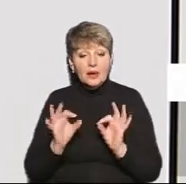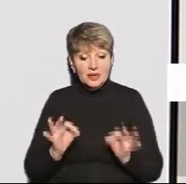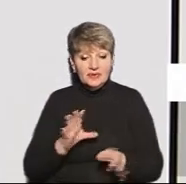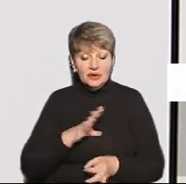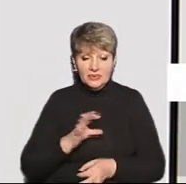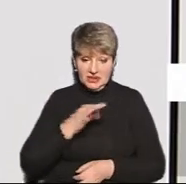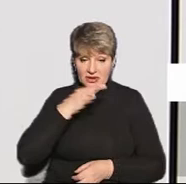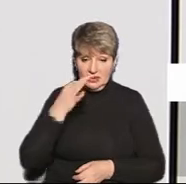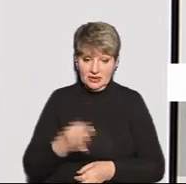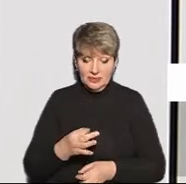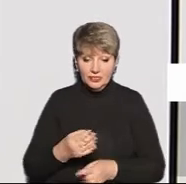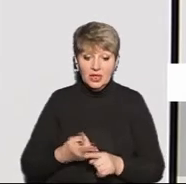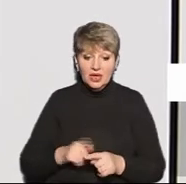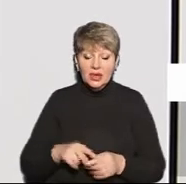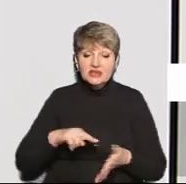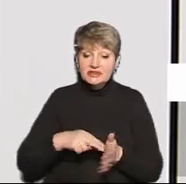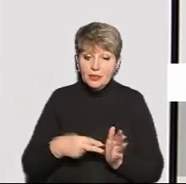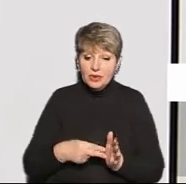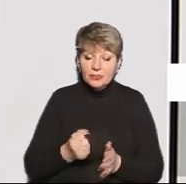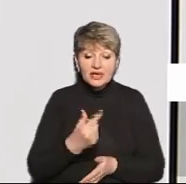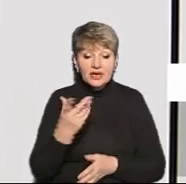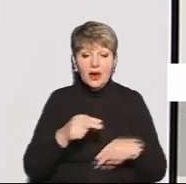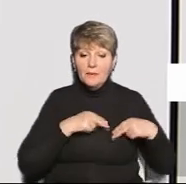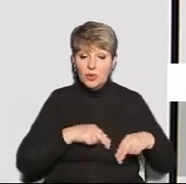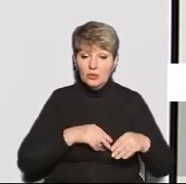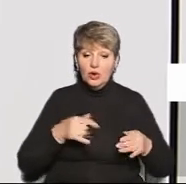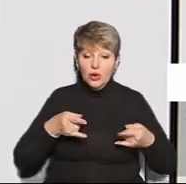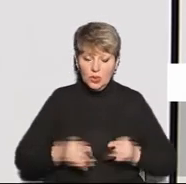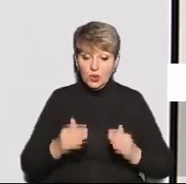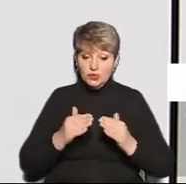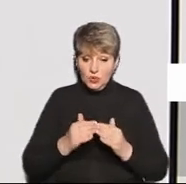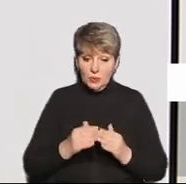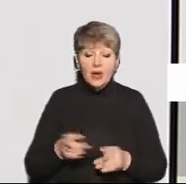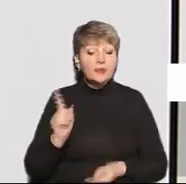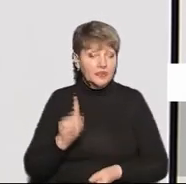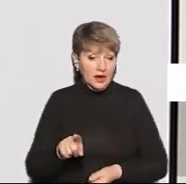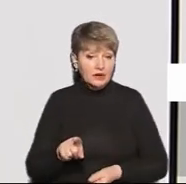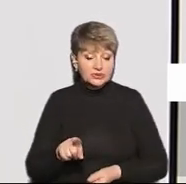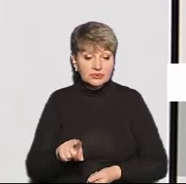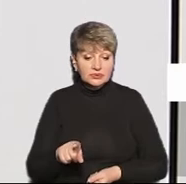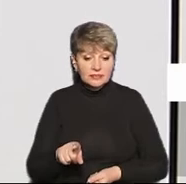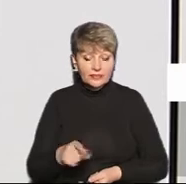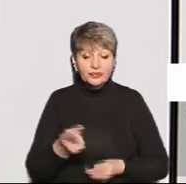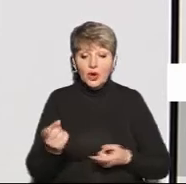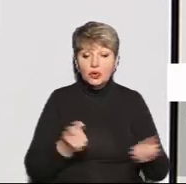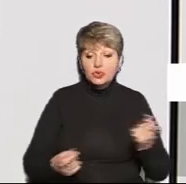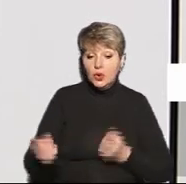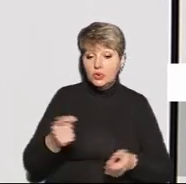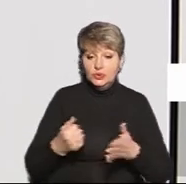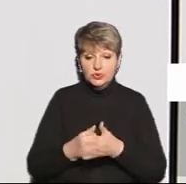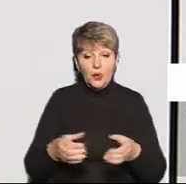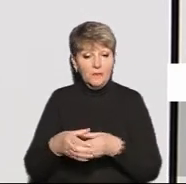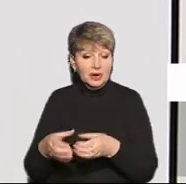що запропоновано навіть з числа працівників пологового будинку другої бази також долучатися до цих